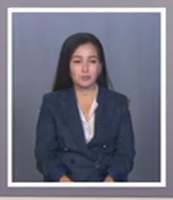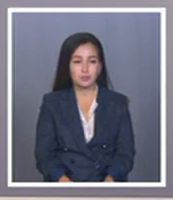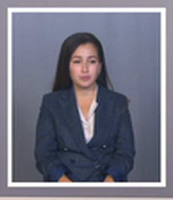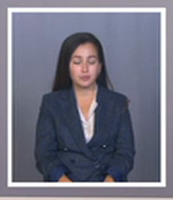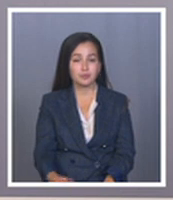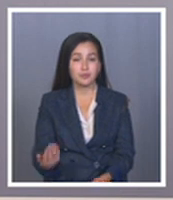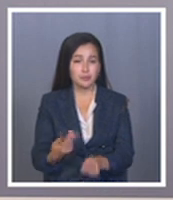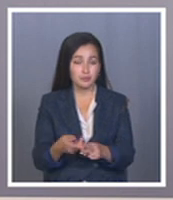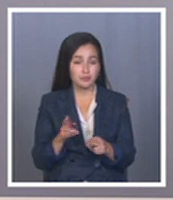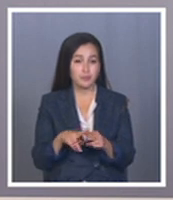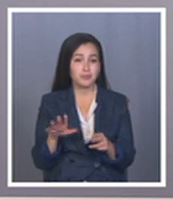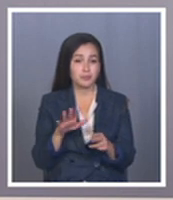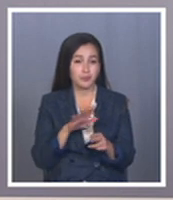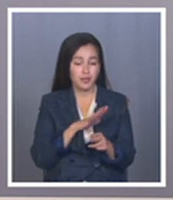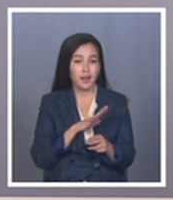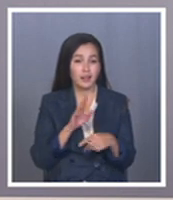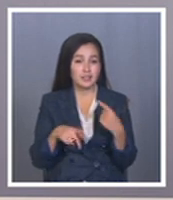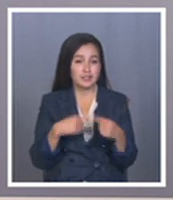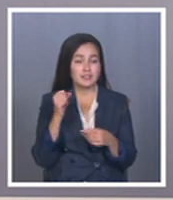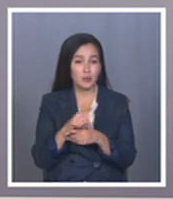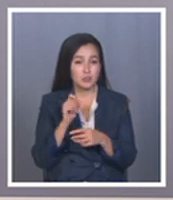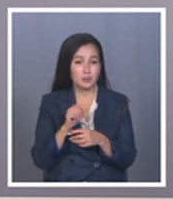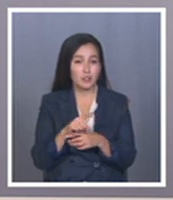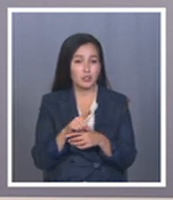Олай болса, келесі тапсырмамызға көшейік.